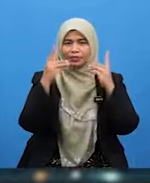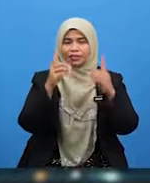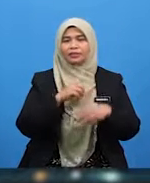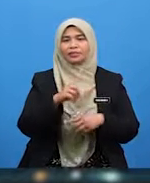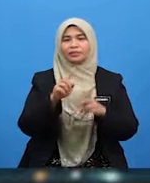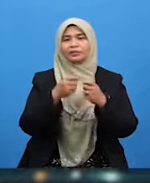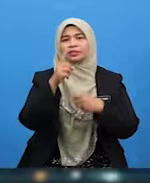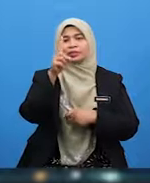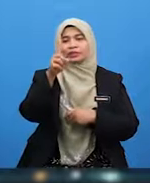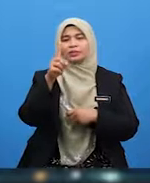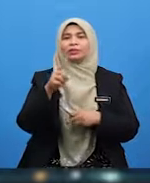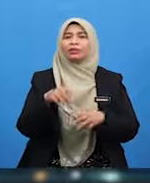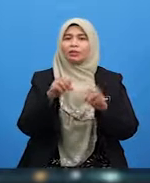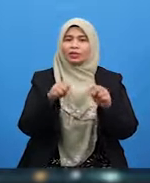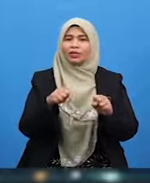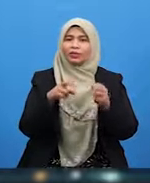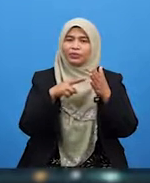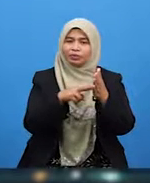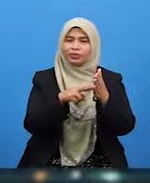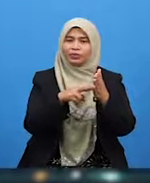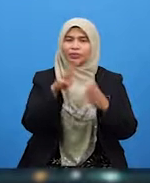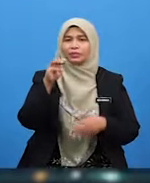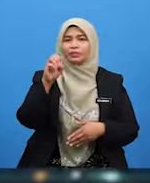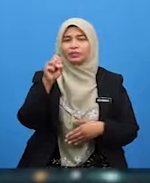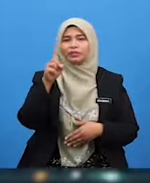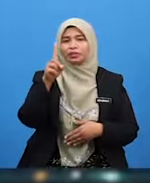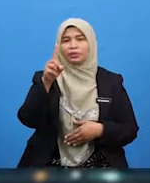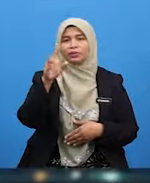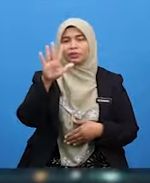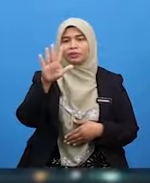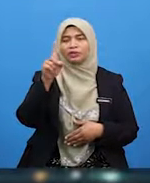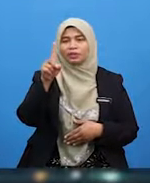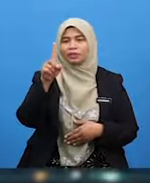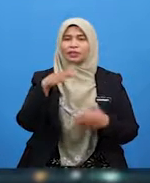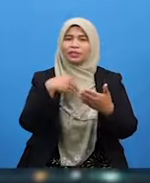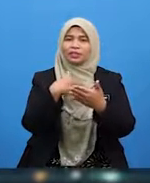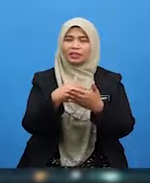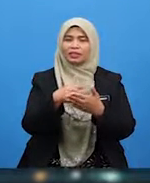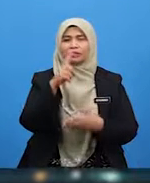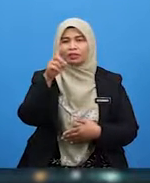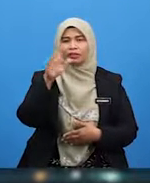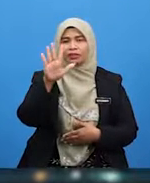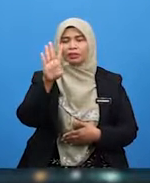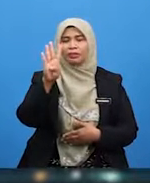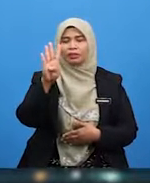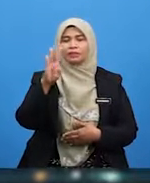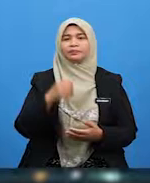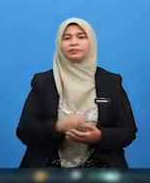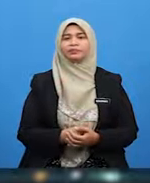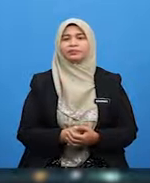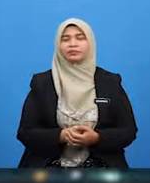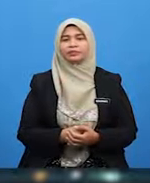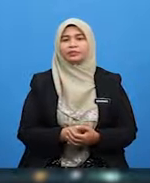Tingkatan 1, bolehlah merujuk muka surat 151 hingga 154. Manakala murid-murid